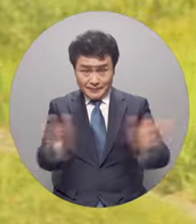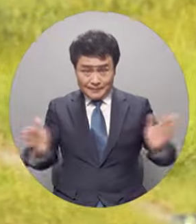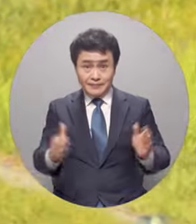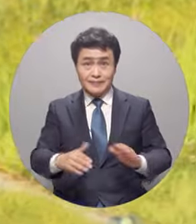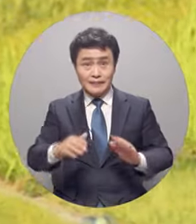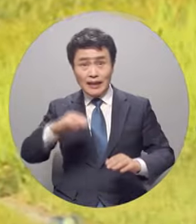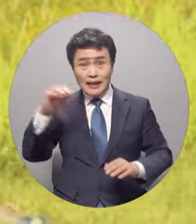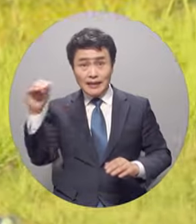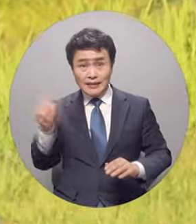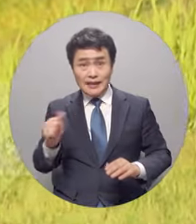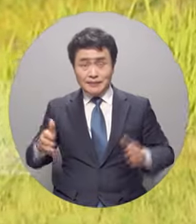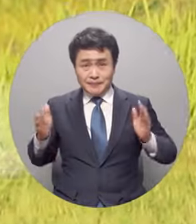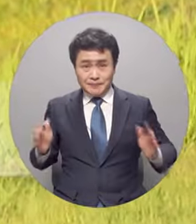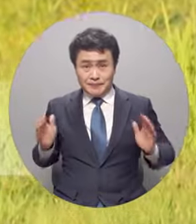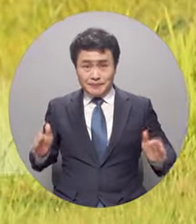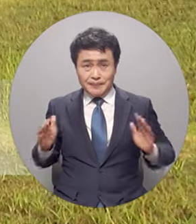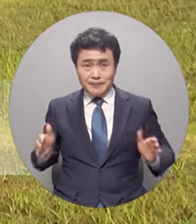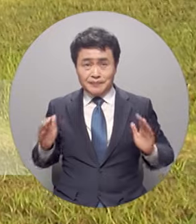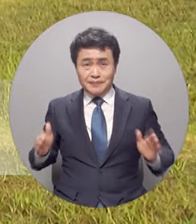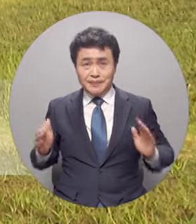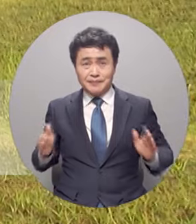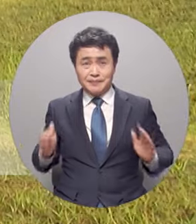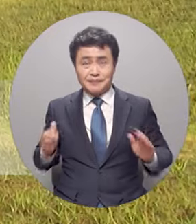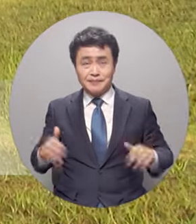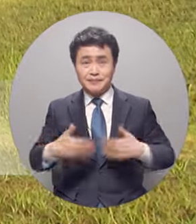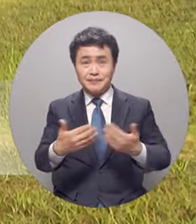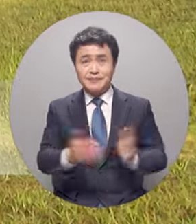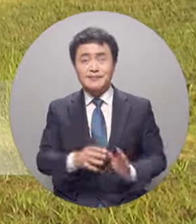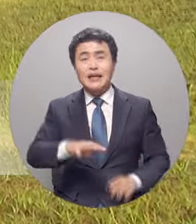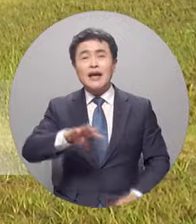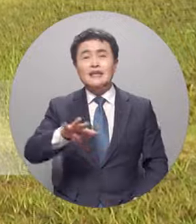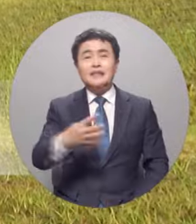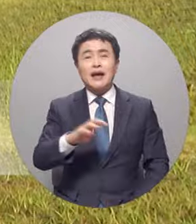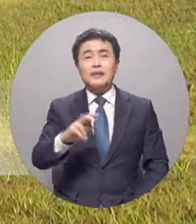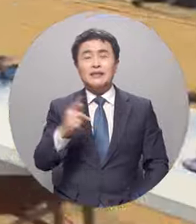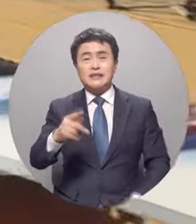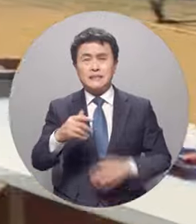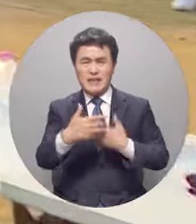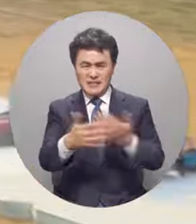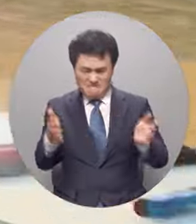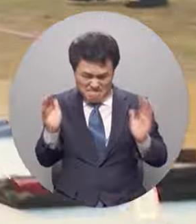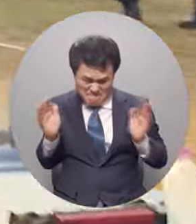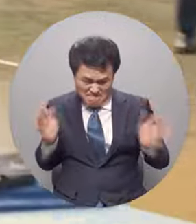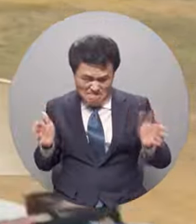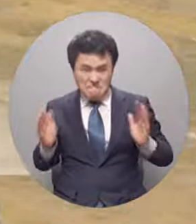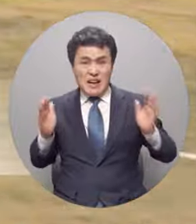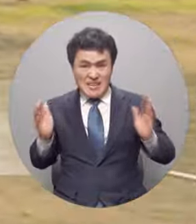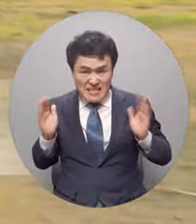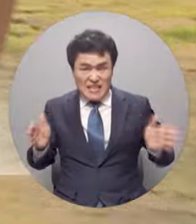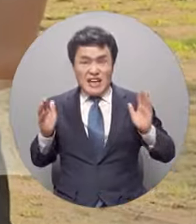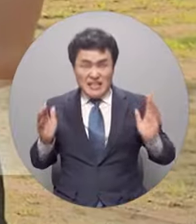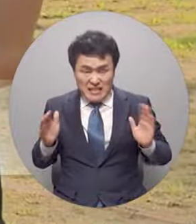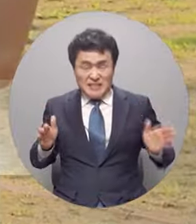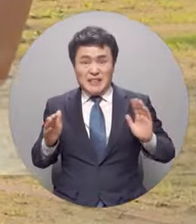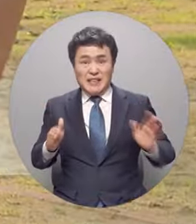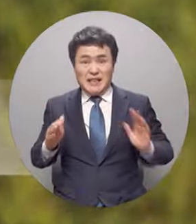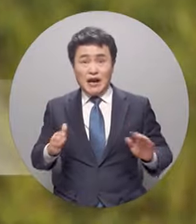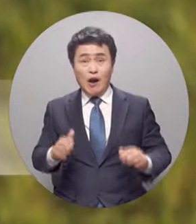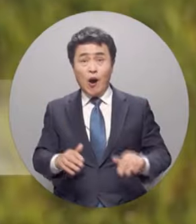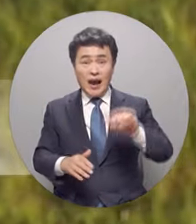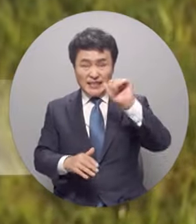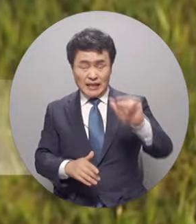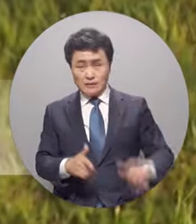새벽 공기를 가르며 시작하는 레이저런 훈련. 420m를 전력으로 뛴 후 가쁜 숨을 가다듬고 다섯